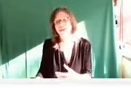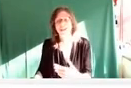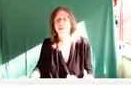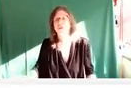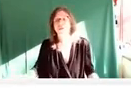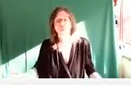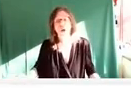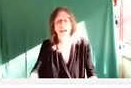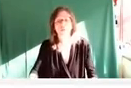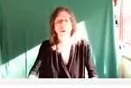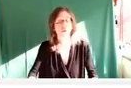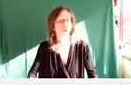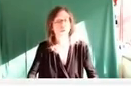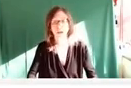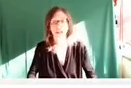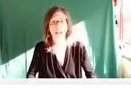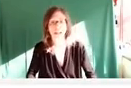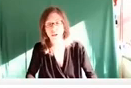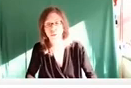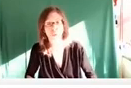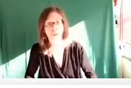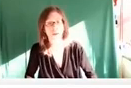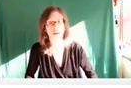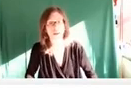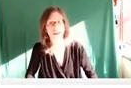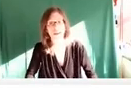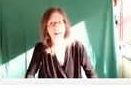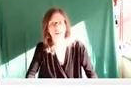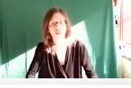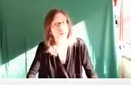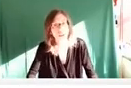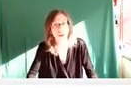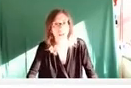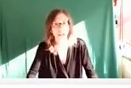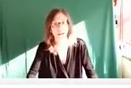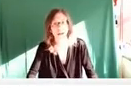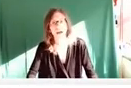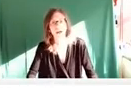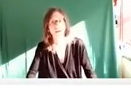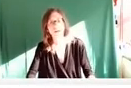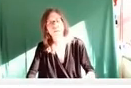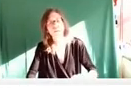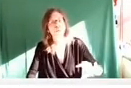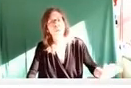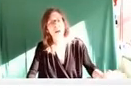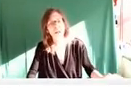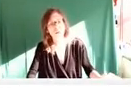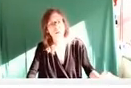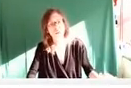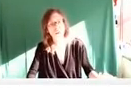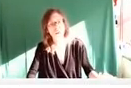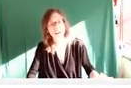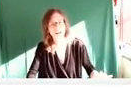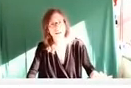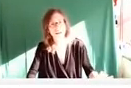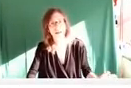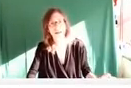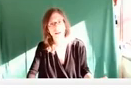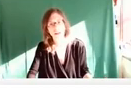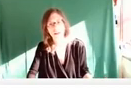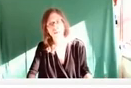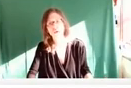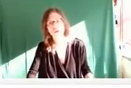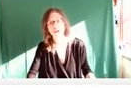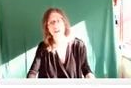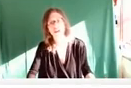Donc, c'est un problème qu'on trouve dans la littérature spécialisée dans tous les domaines. C'est beaucoup parti du côté de la